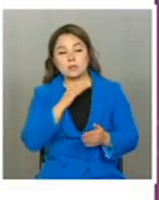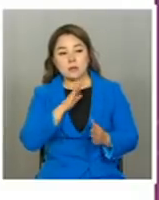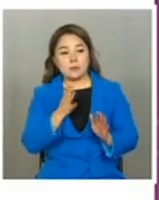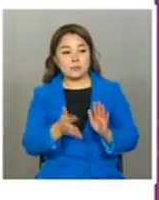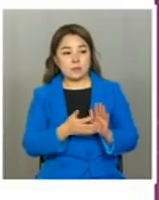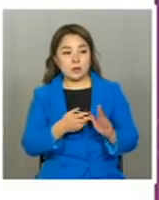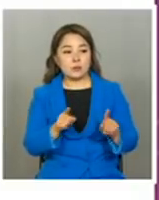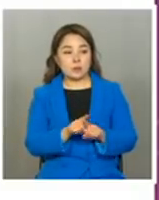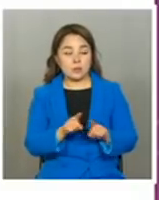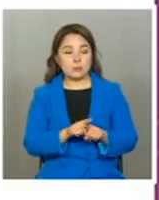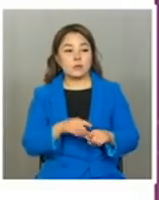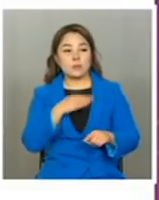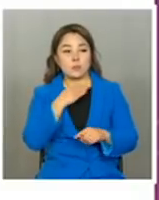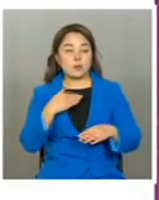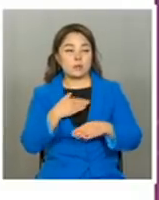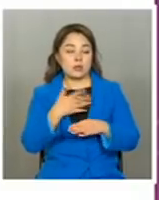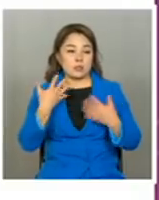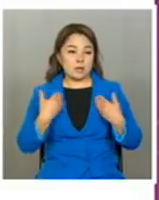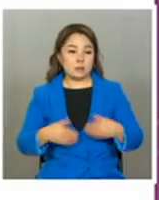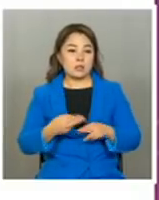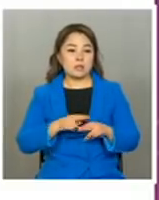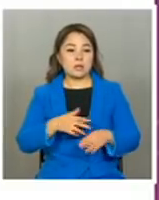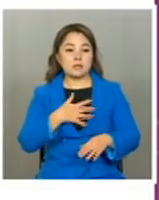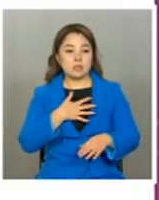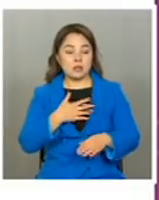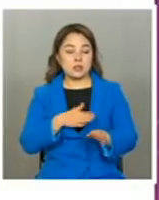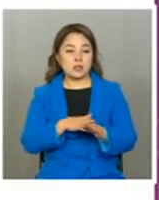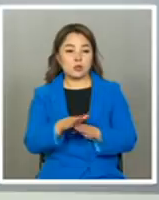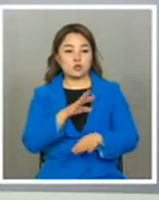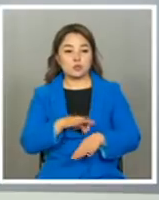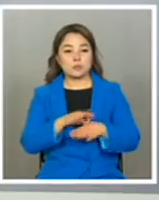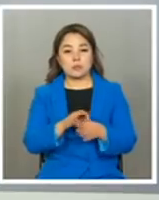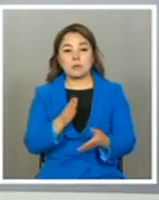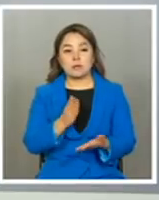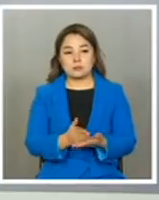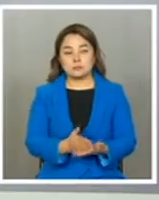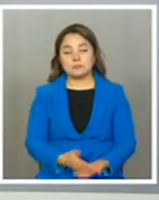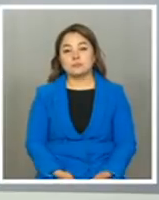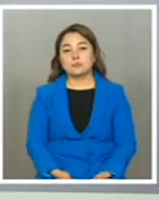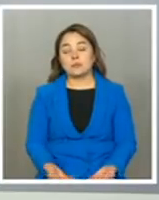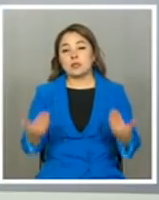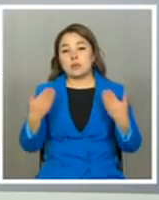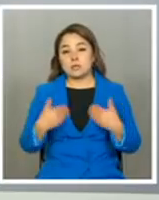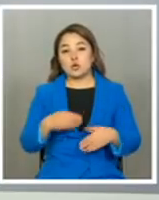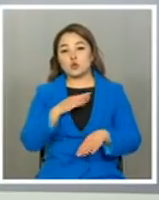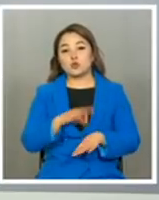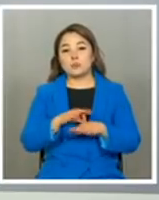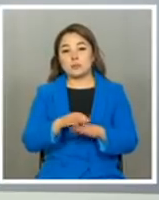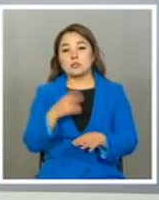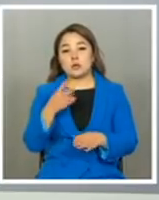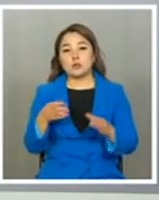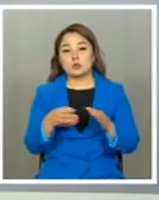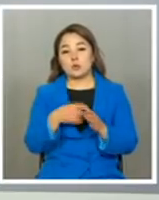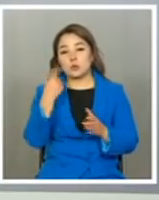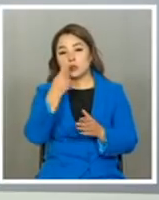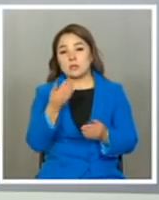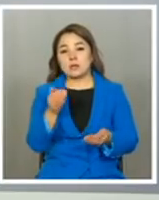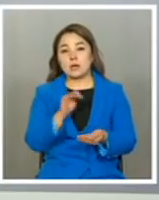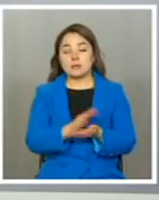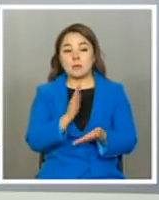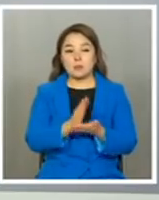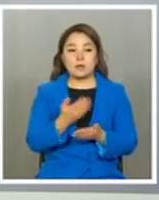кезде бұлшықетте анаэробты тыныс алу жүзеге асады. Дене жұмысының негізгі екі түрімен таныс болдық.